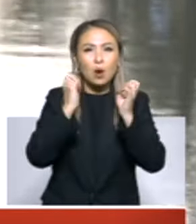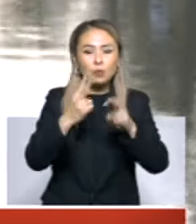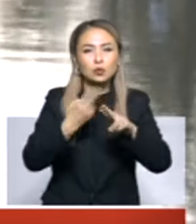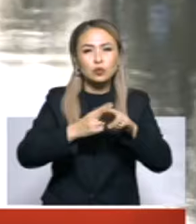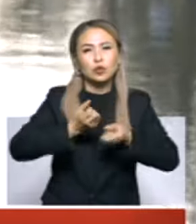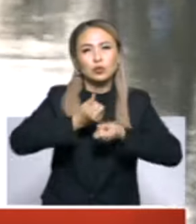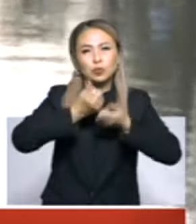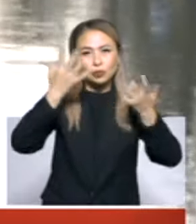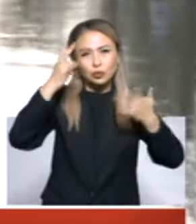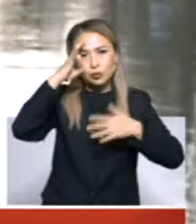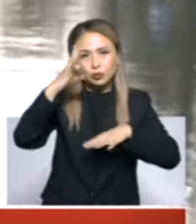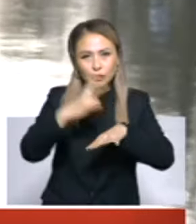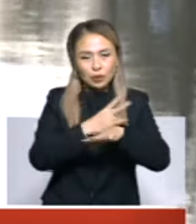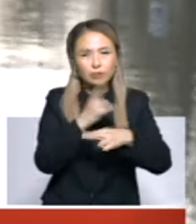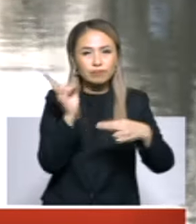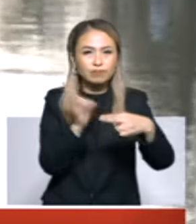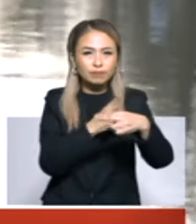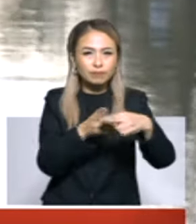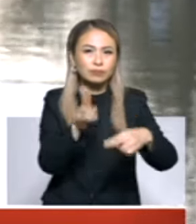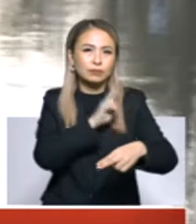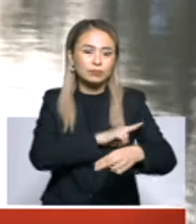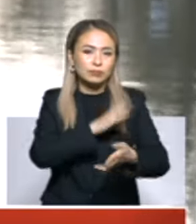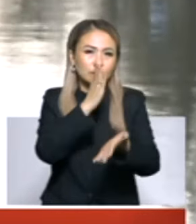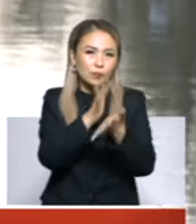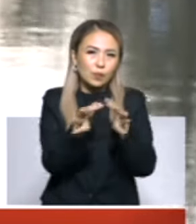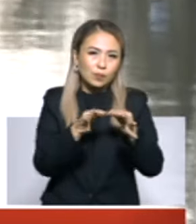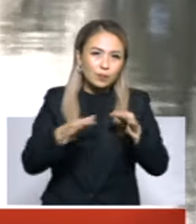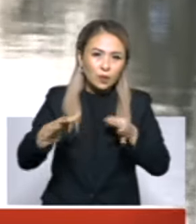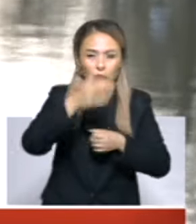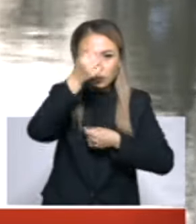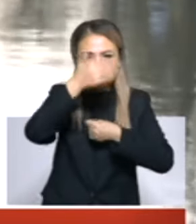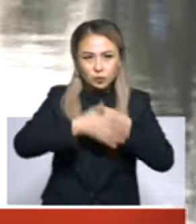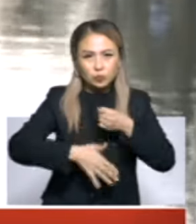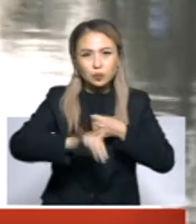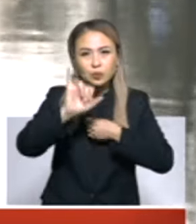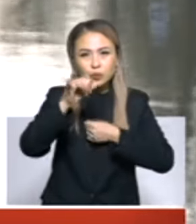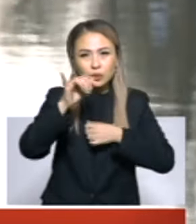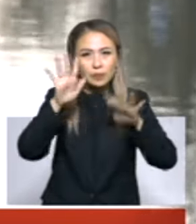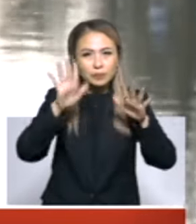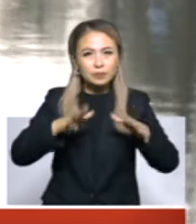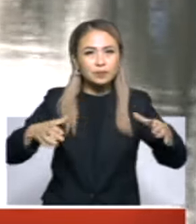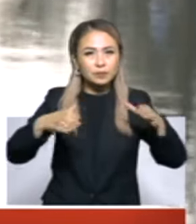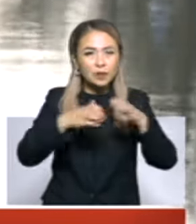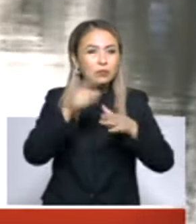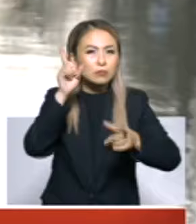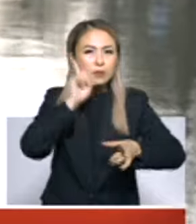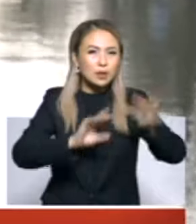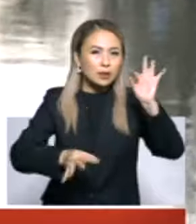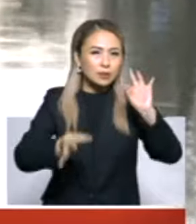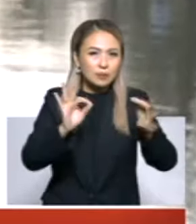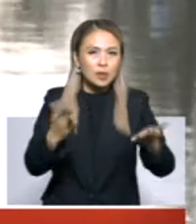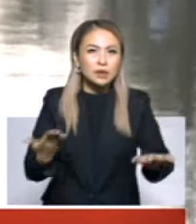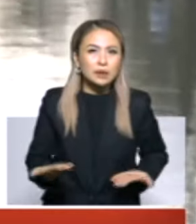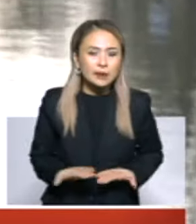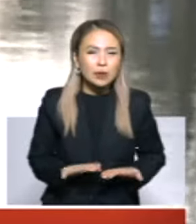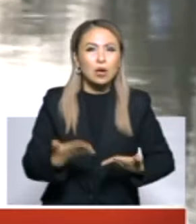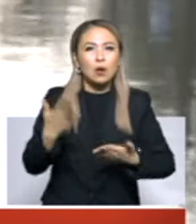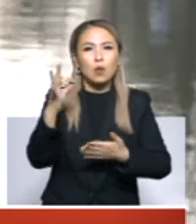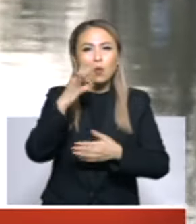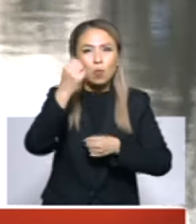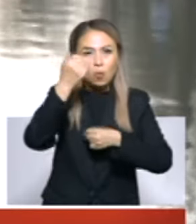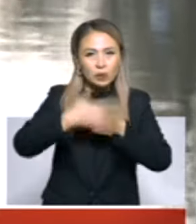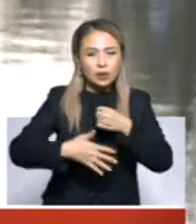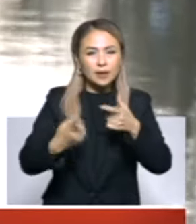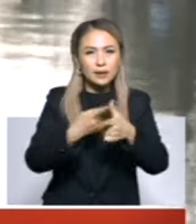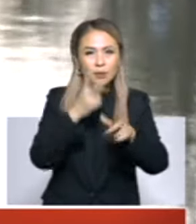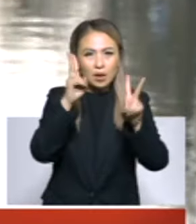сондықтан күні-түні тасқынмен күрес жұмыстары жүріп жатыр. Облыс орталығы Оралда жағдай әзірге қалыпты. Жергілікті тұрғындар телеорталық